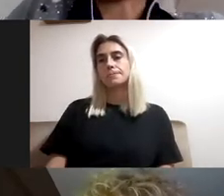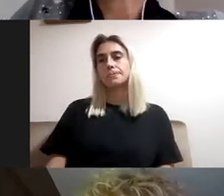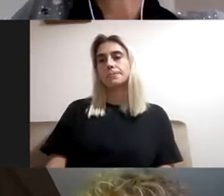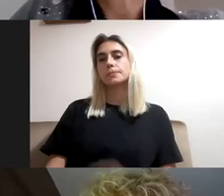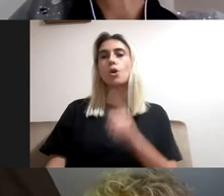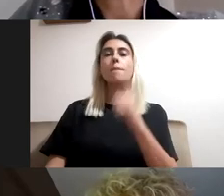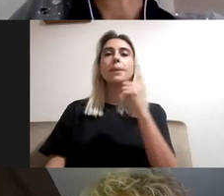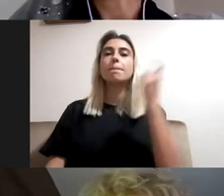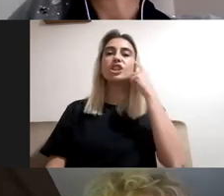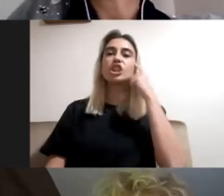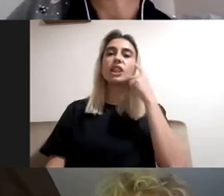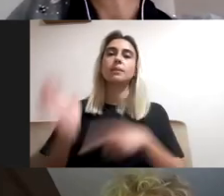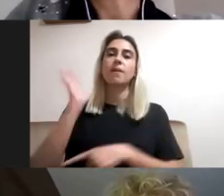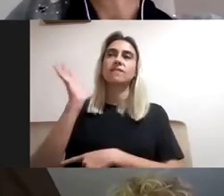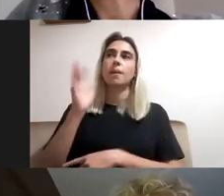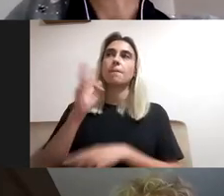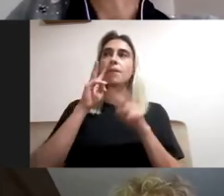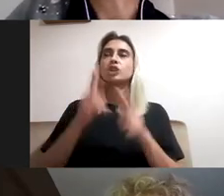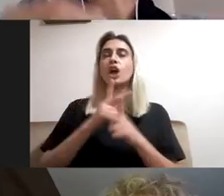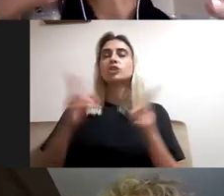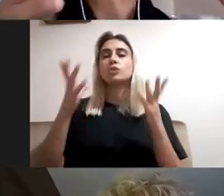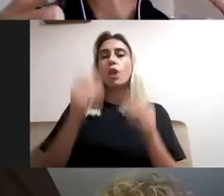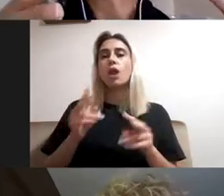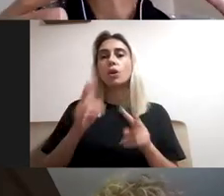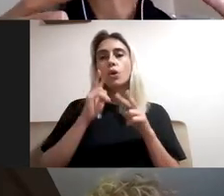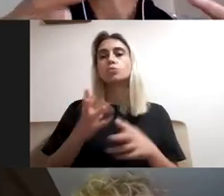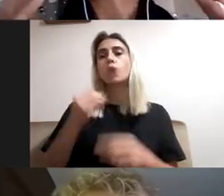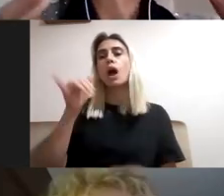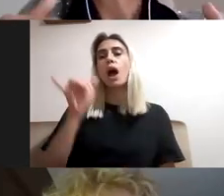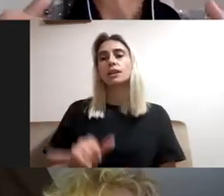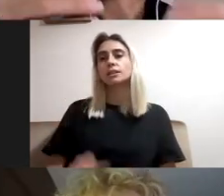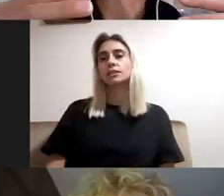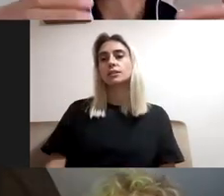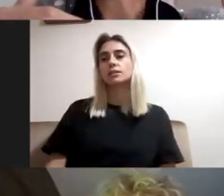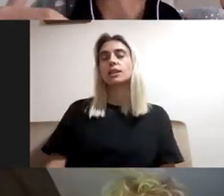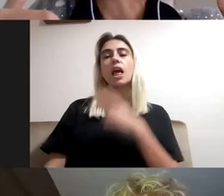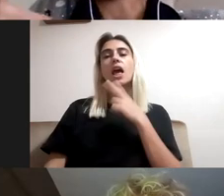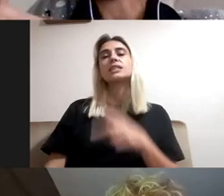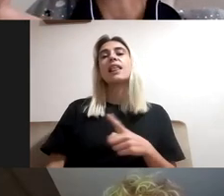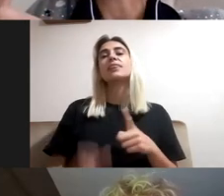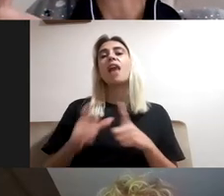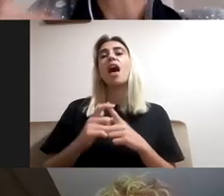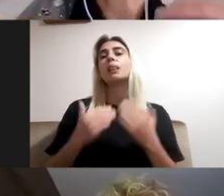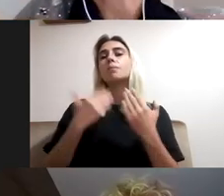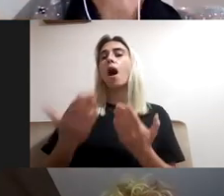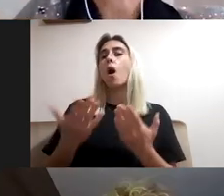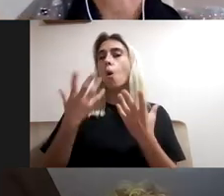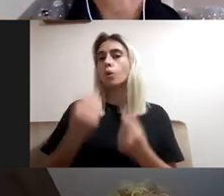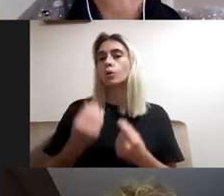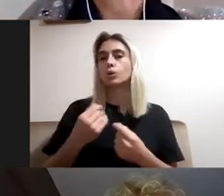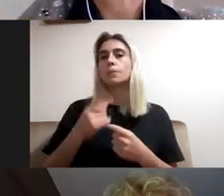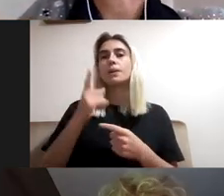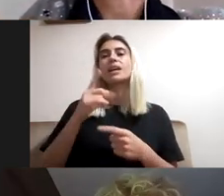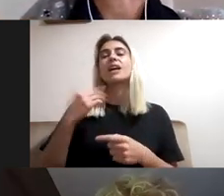aslında. Ben şimdi bir bakış açısı olarak şöyle görüyorum. Çok haklısın. Kesinlikle bir dayatma olduğunu ben de, bir kamu politikası